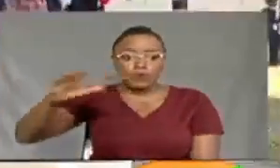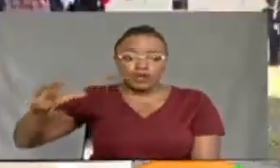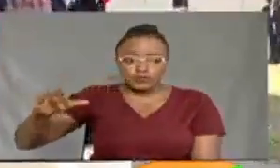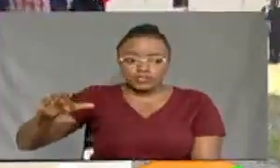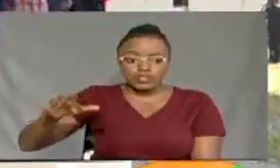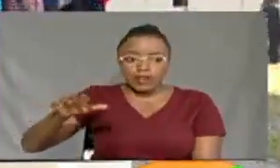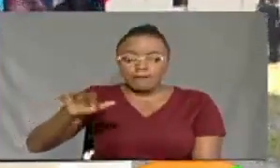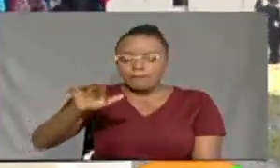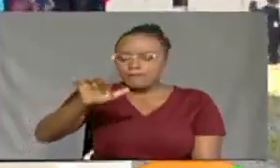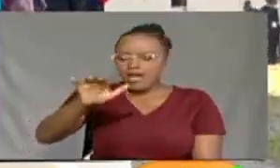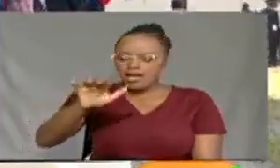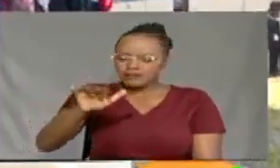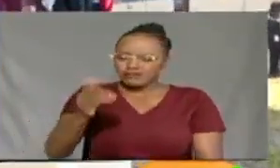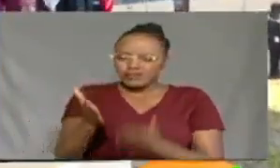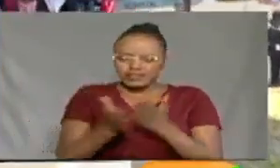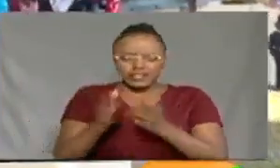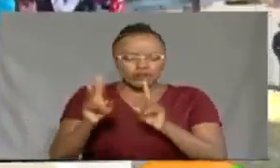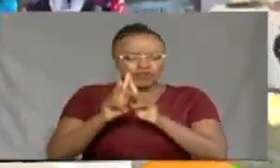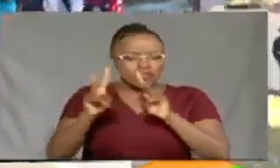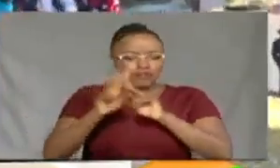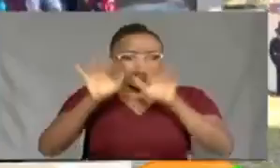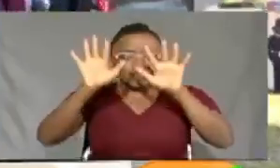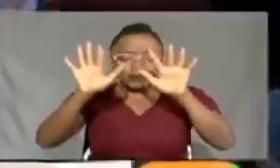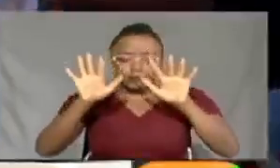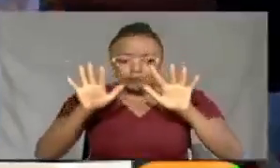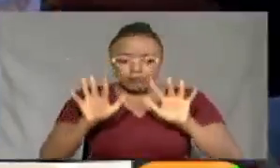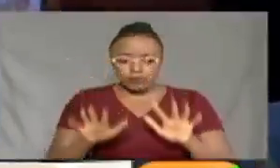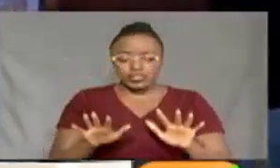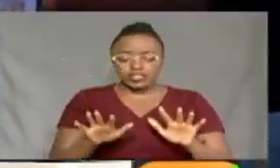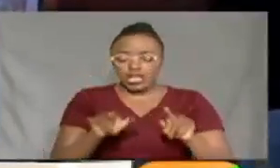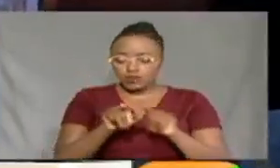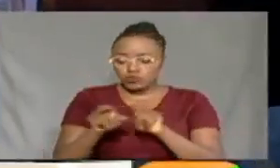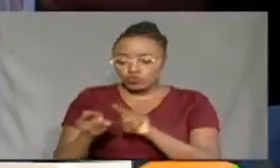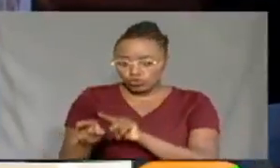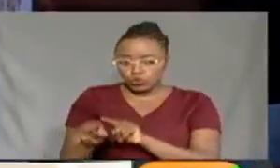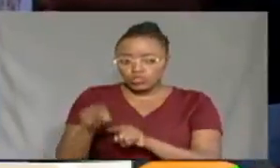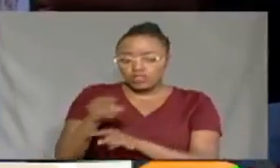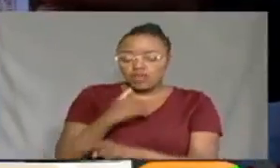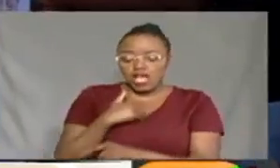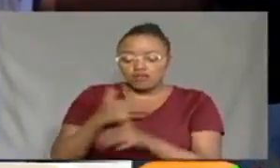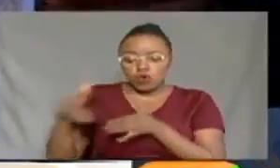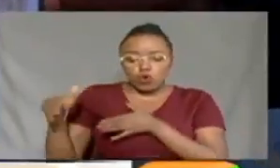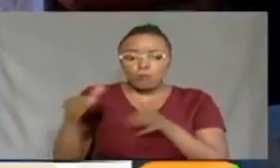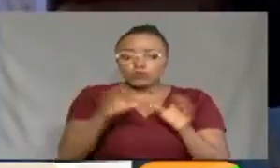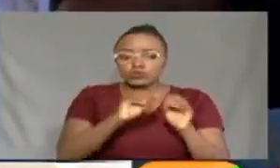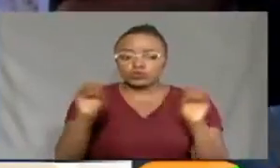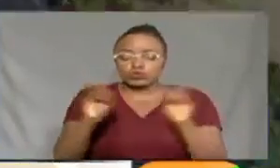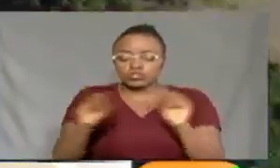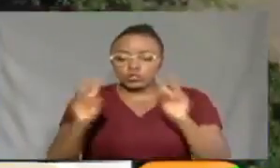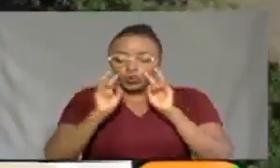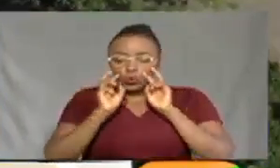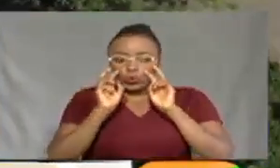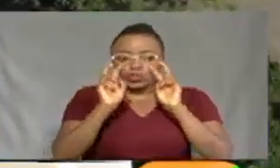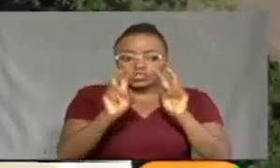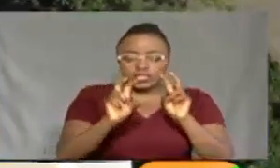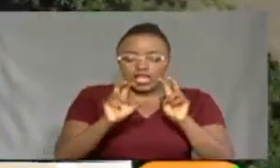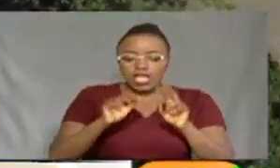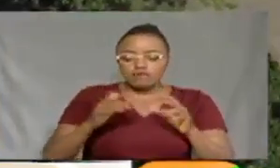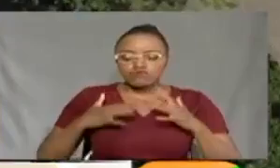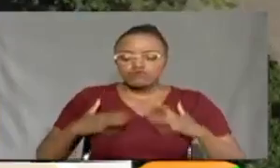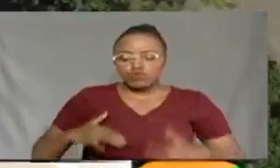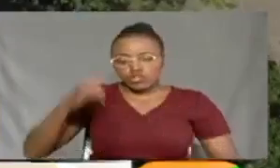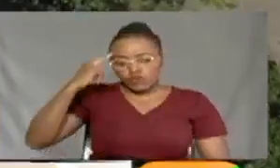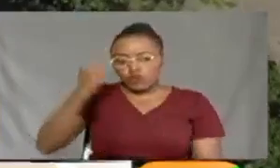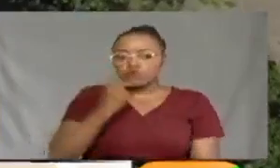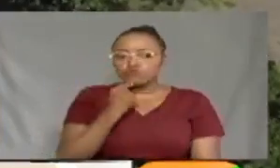Kwake ibada ilikuwa muhimu zaidi, hususan baada ya kukosa fursa ya kutizama mwili wa Rais